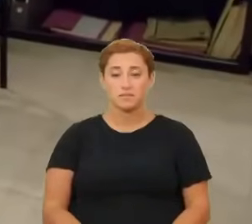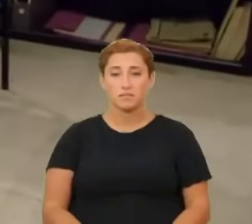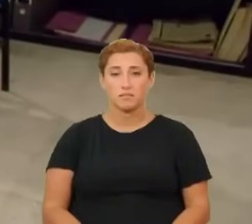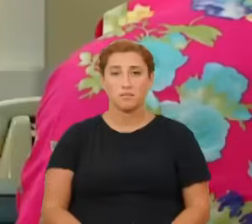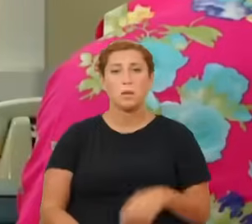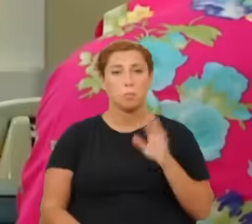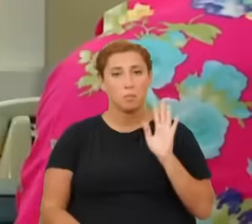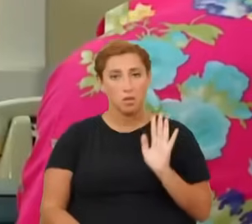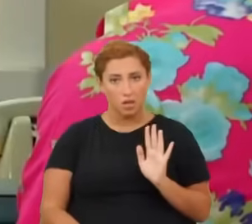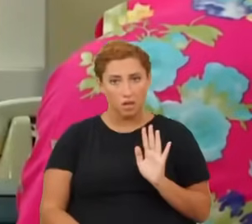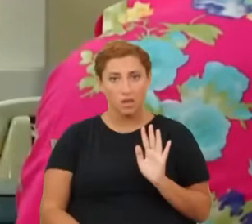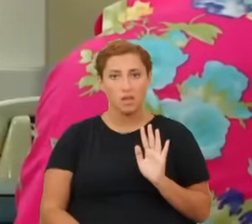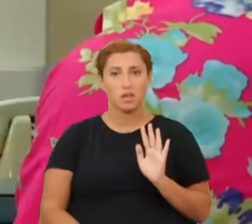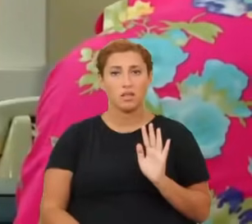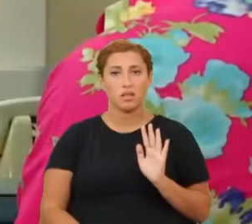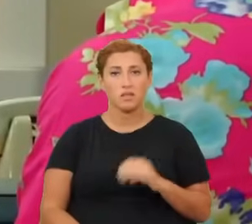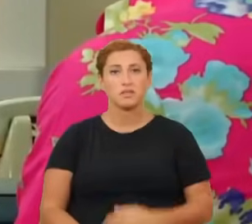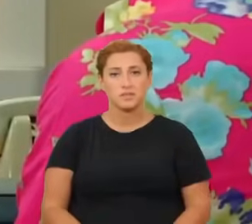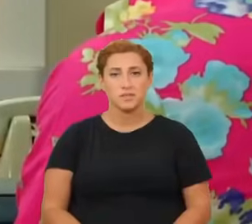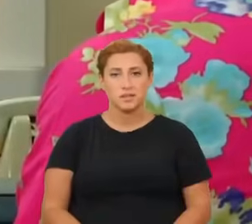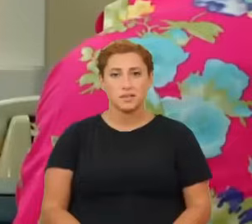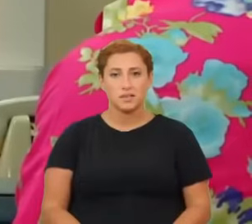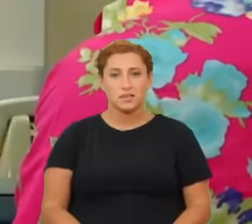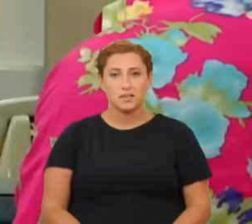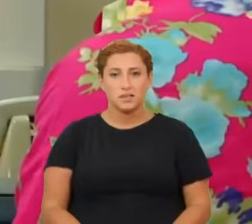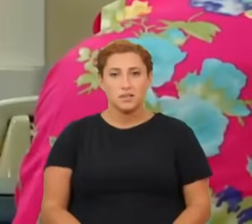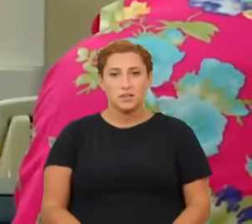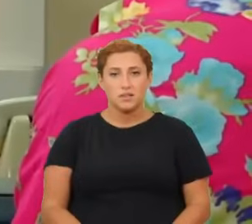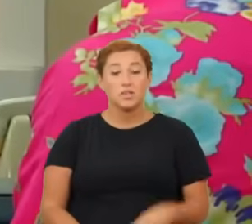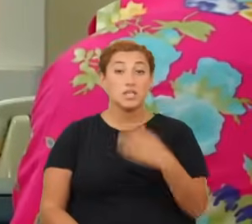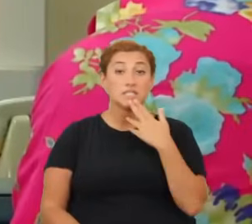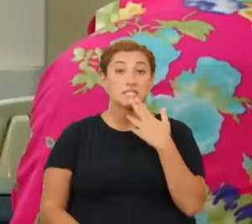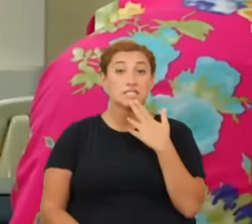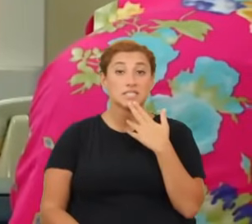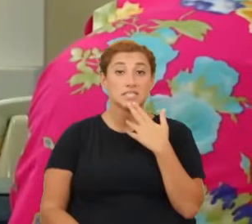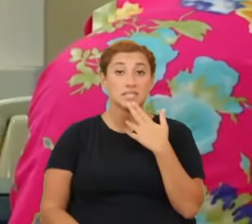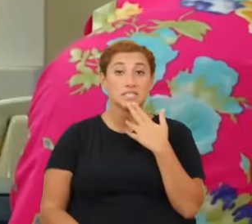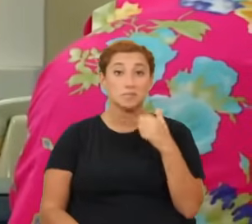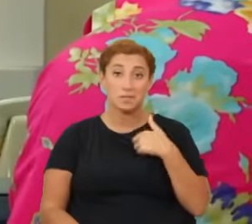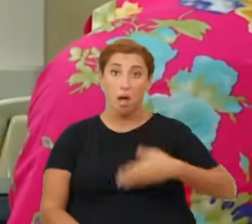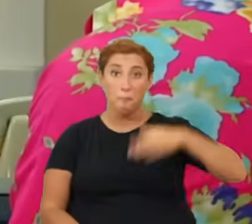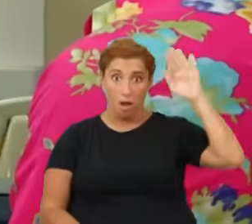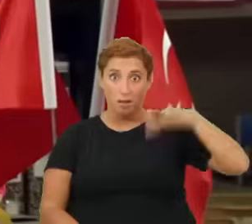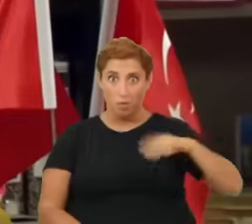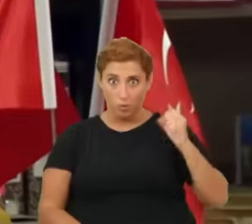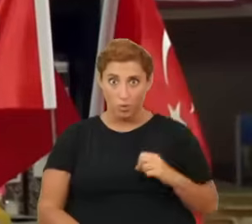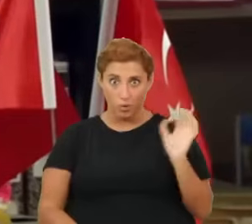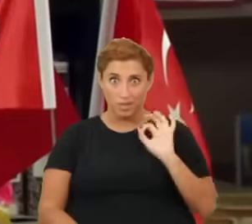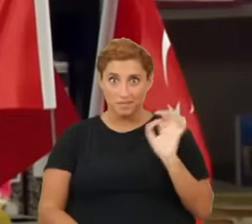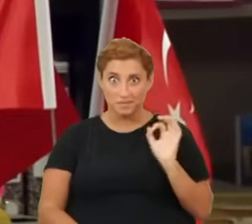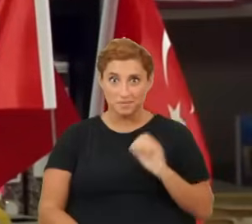Peki. Fehmi bilmiş edasıyla müzikçe gülümsüyor. Kız. Bizim apartmanda değil mi?